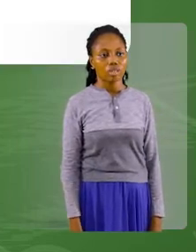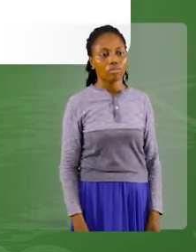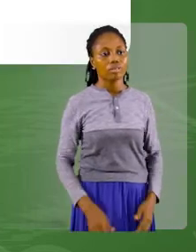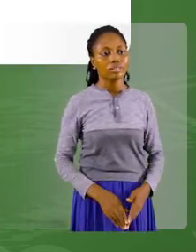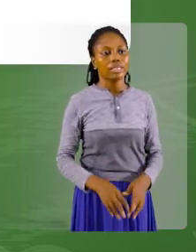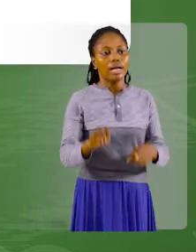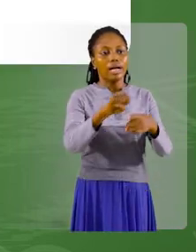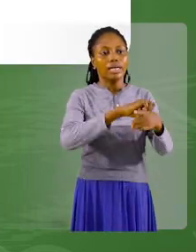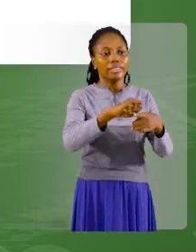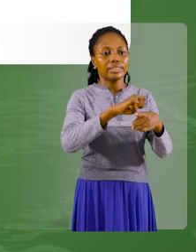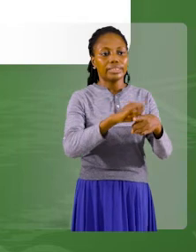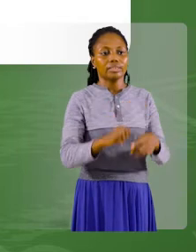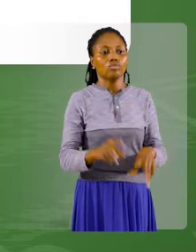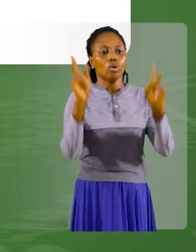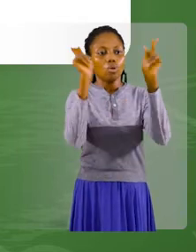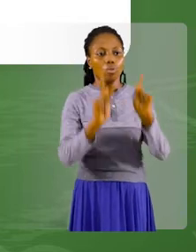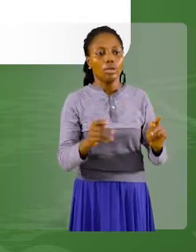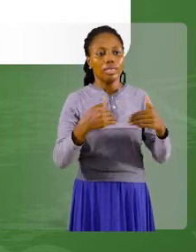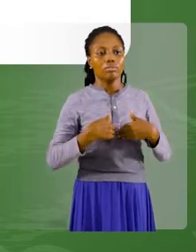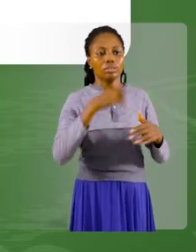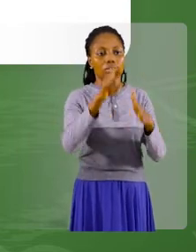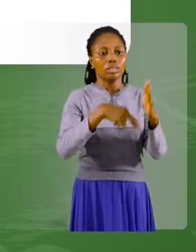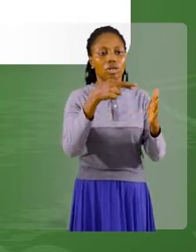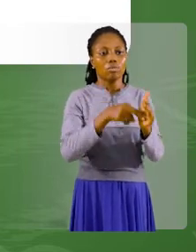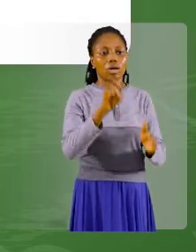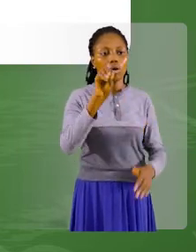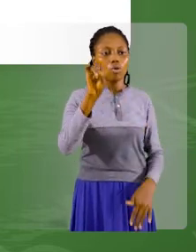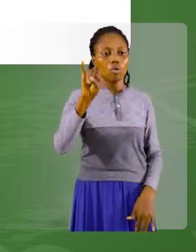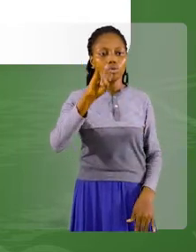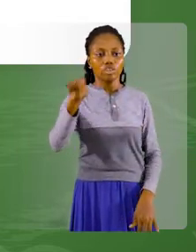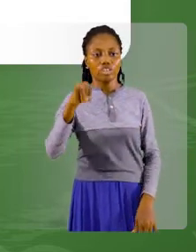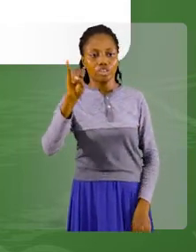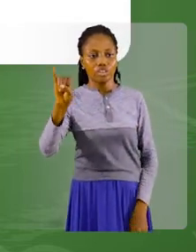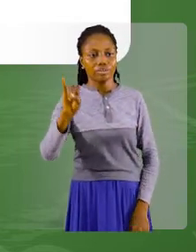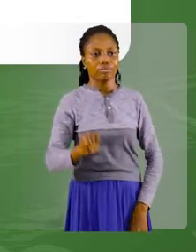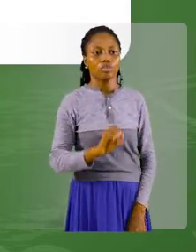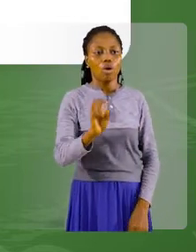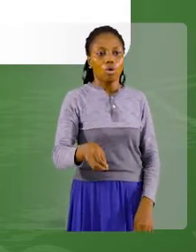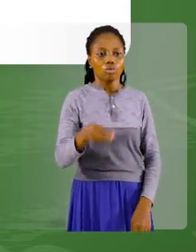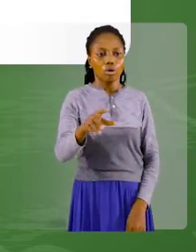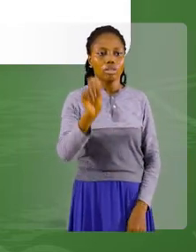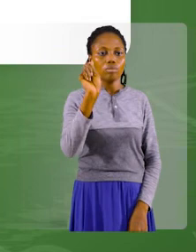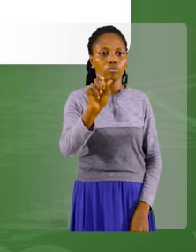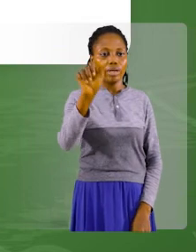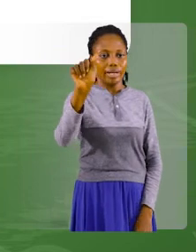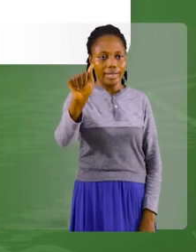Le plan est muni d'un repère OIJ. On donne les points